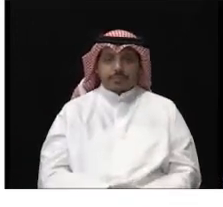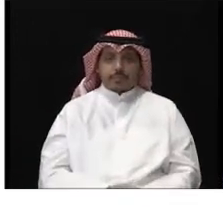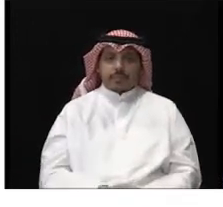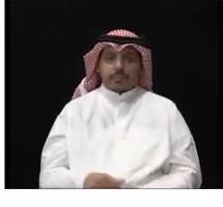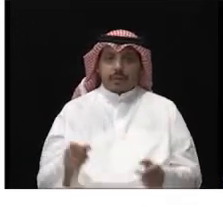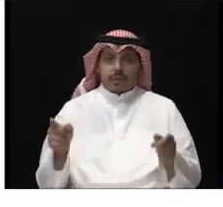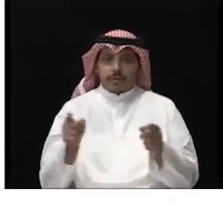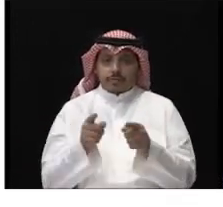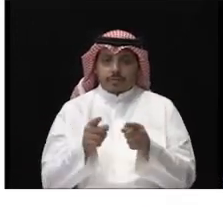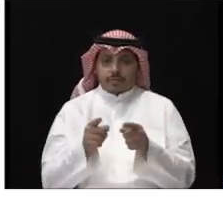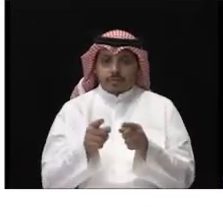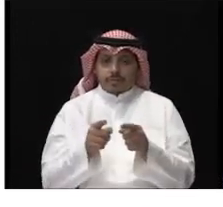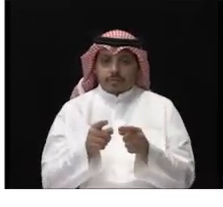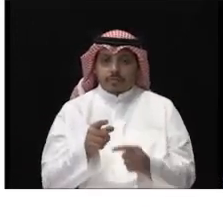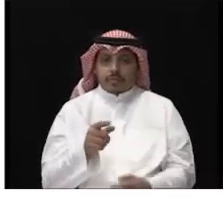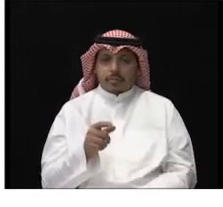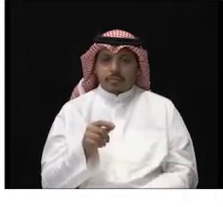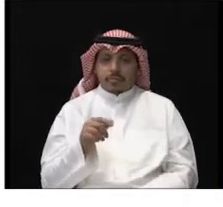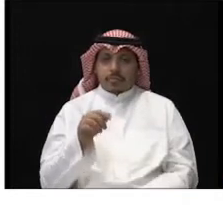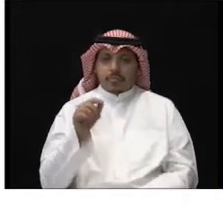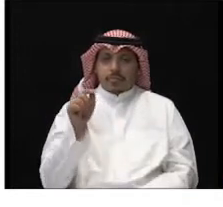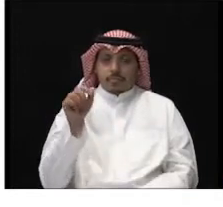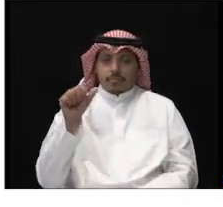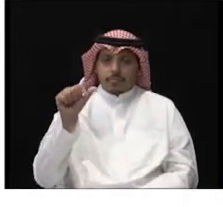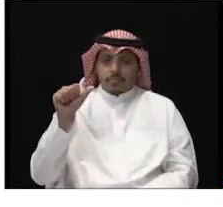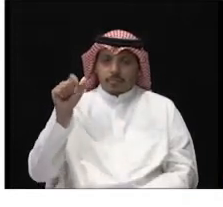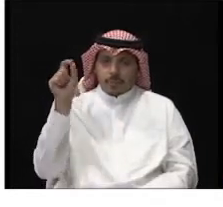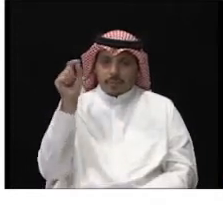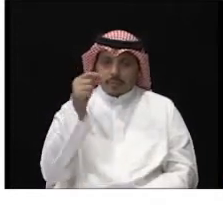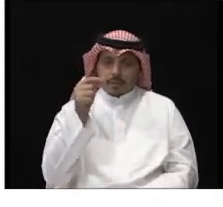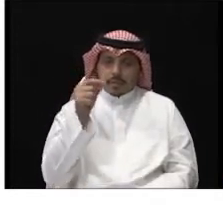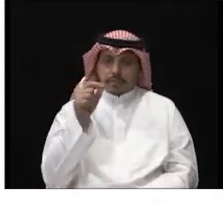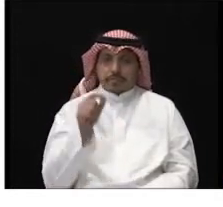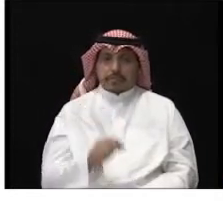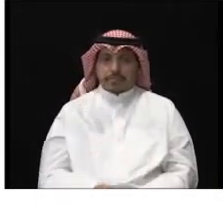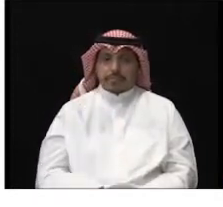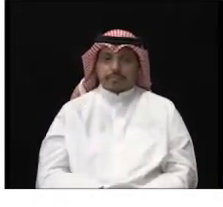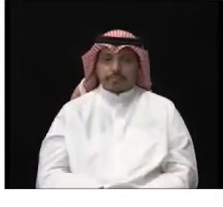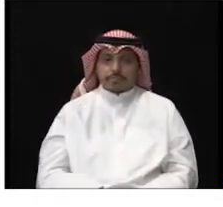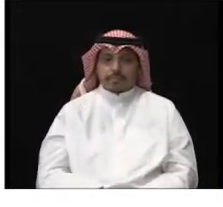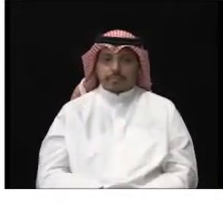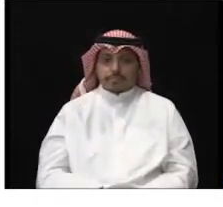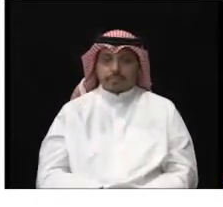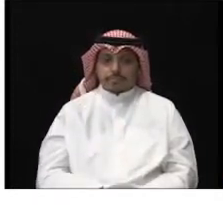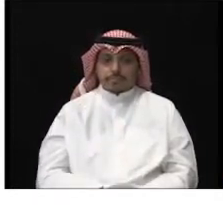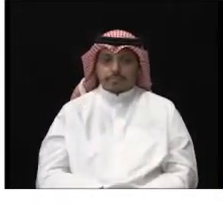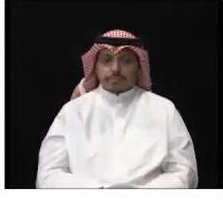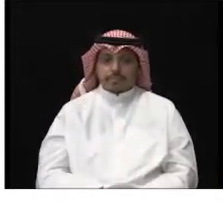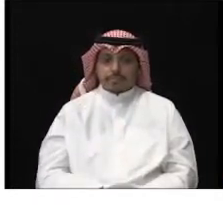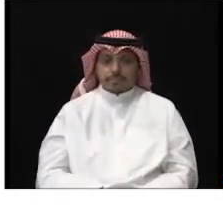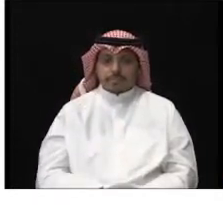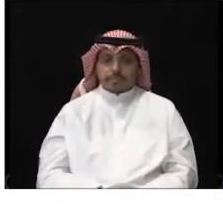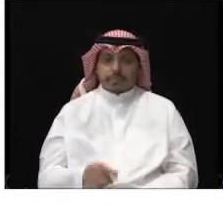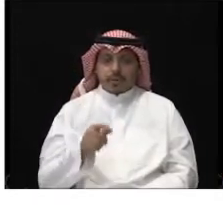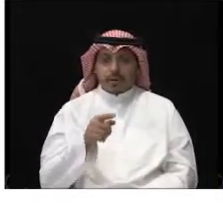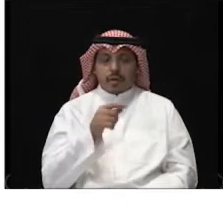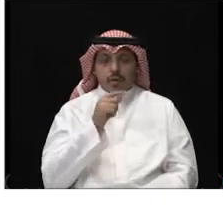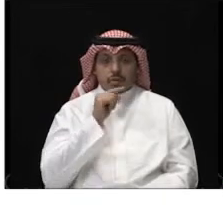لأنه حرف وحركة، حرف وحركة، وهذا هو